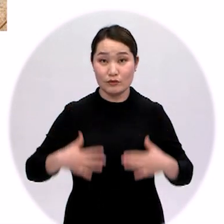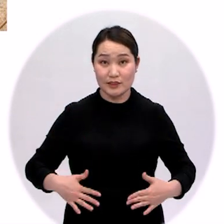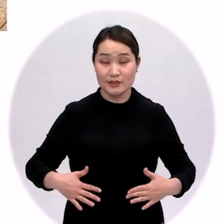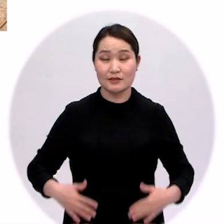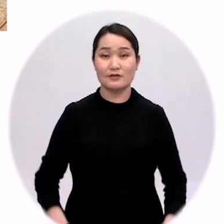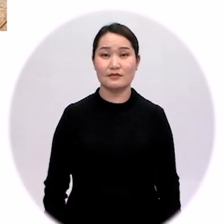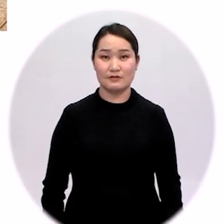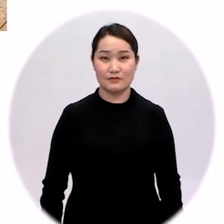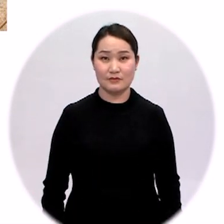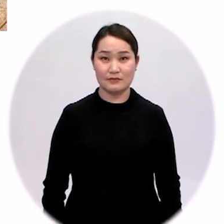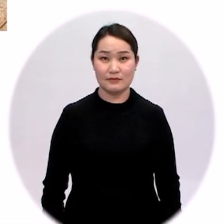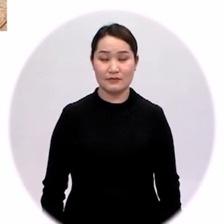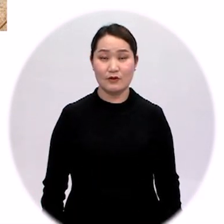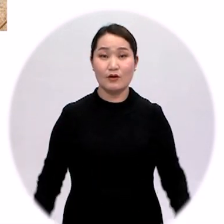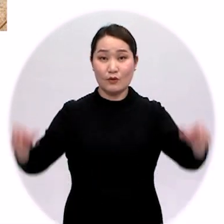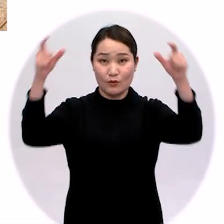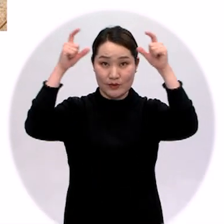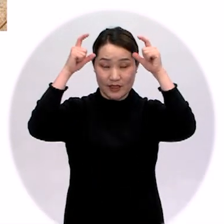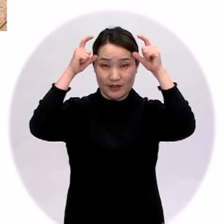формын хувцас,